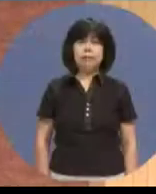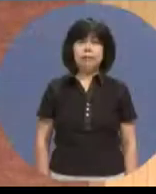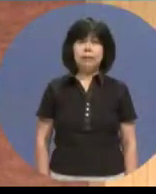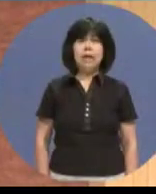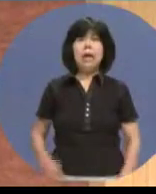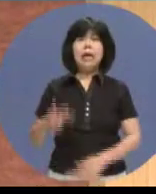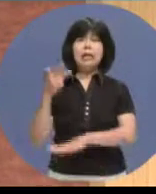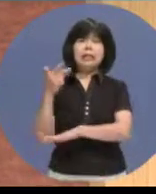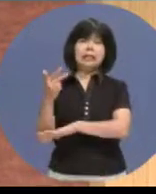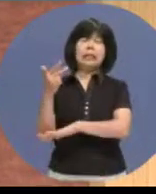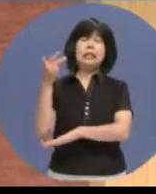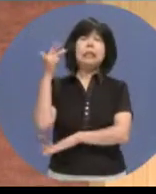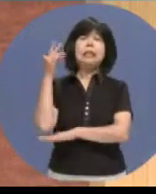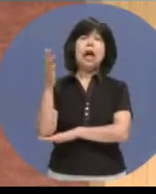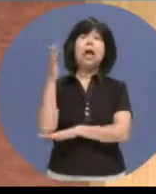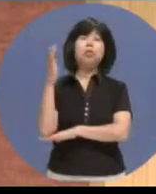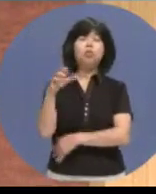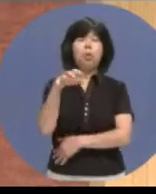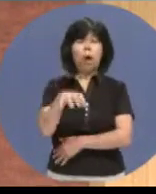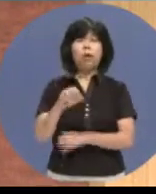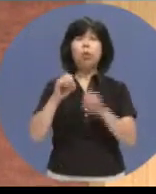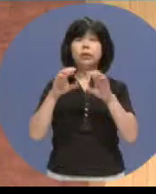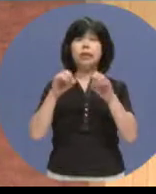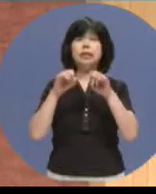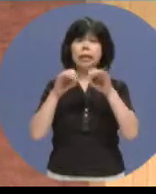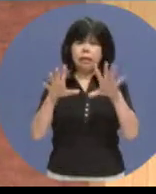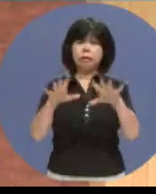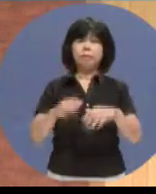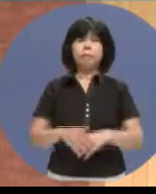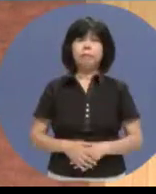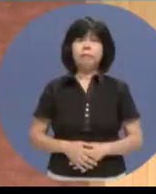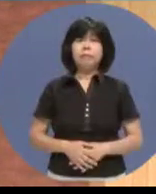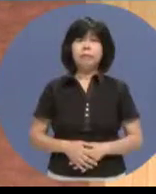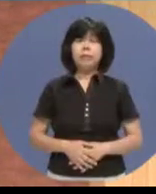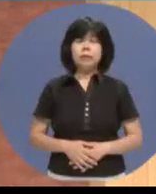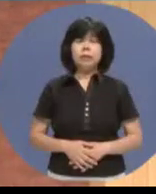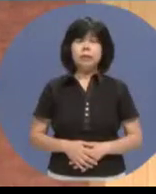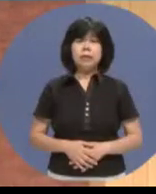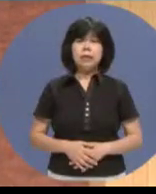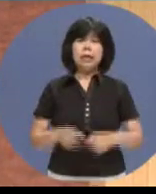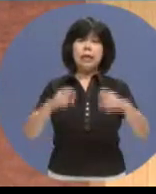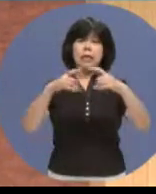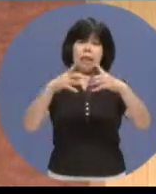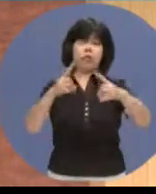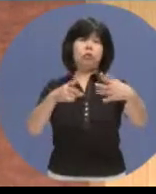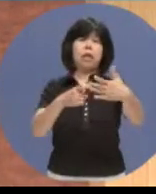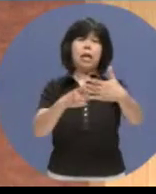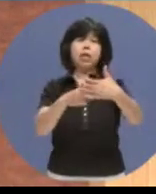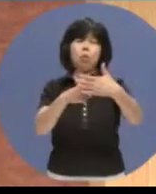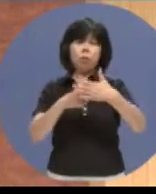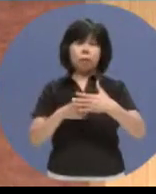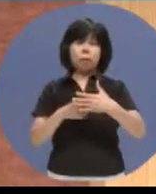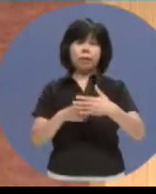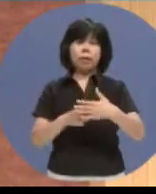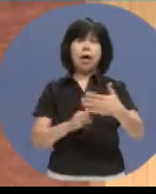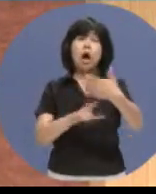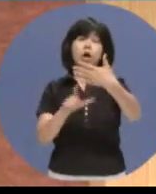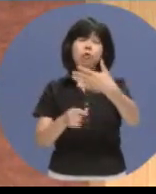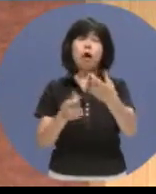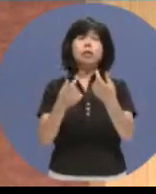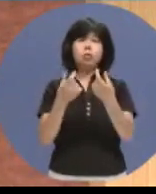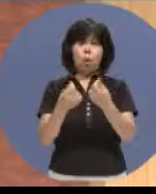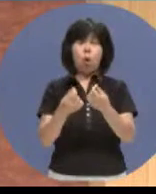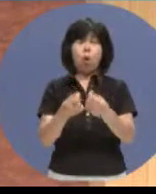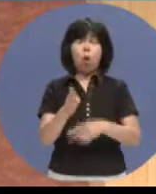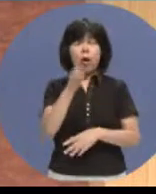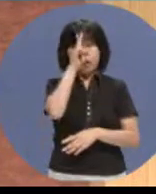最後に市役所からのお知らせです。市役所では節電のため8月に引き続き